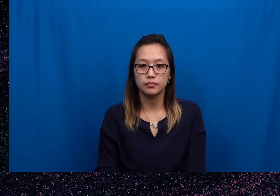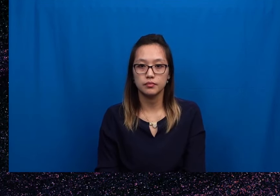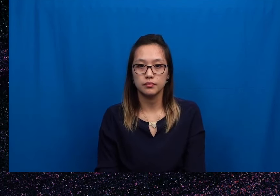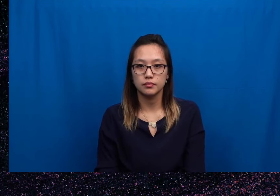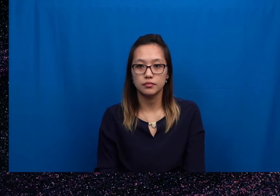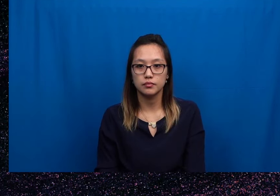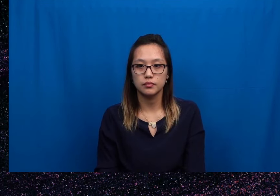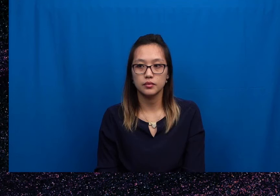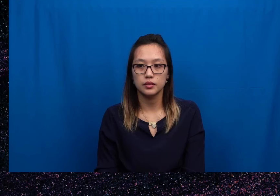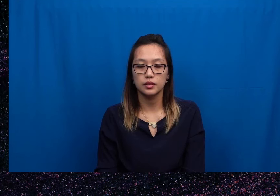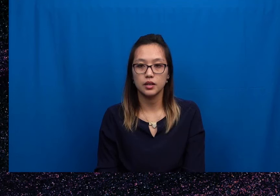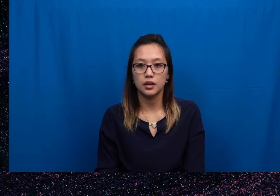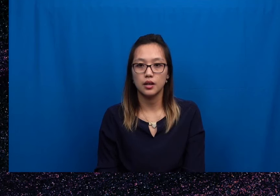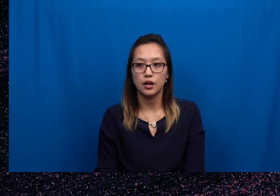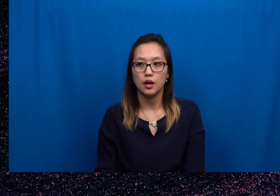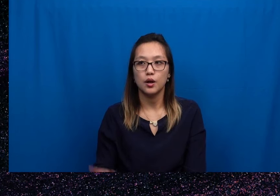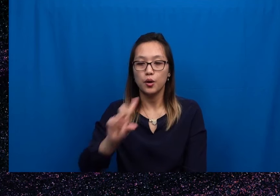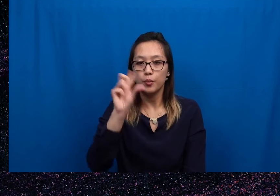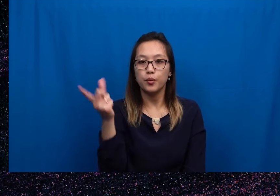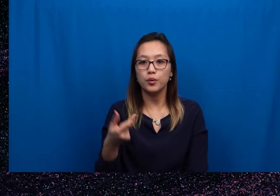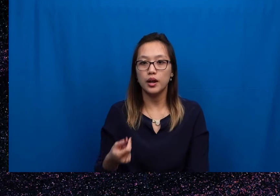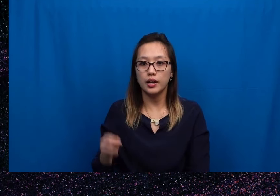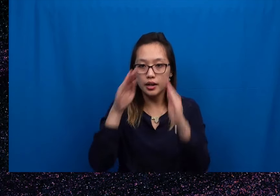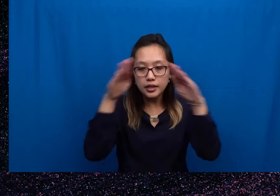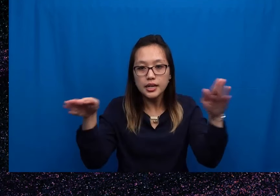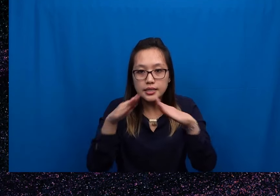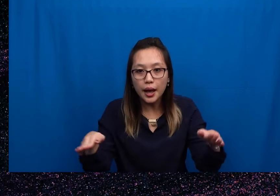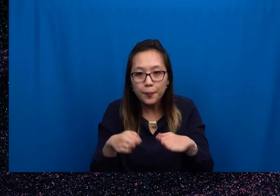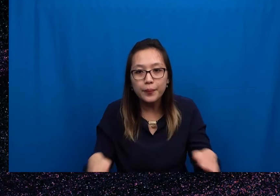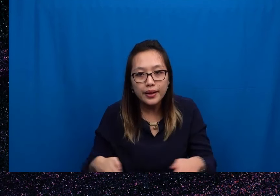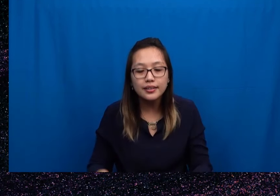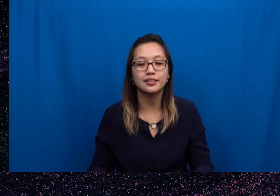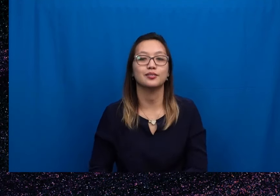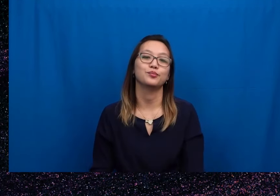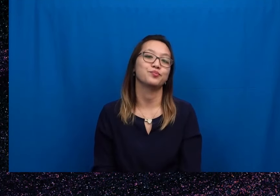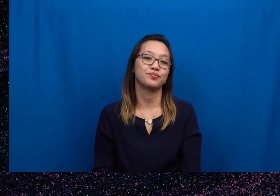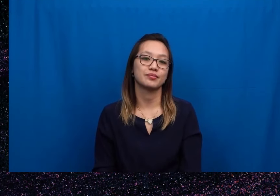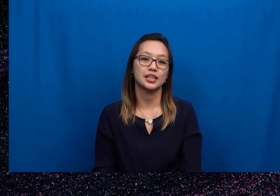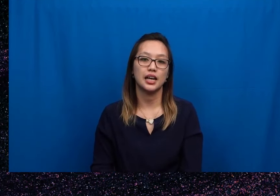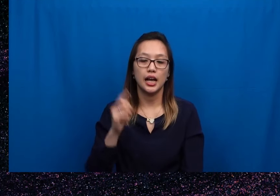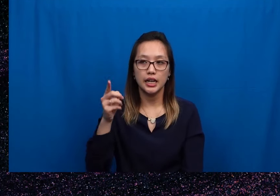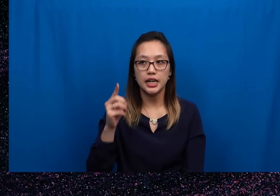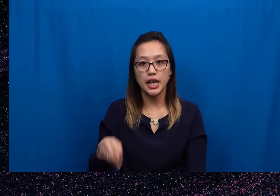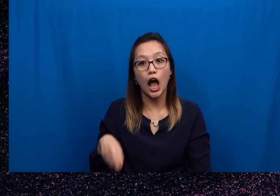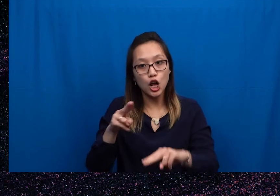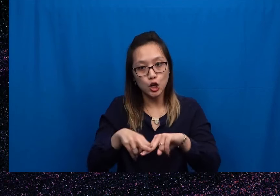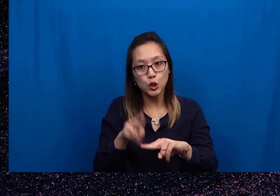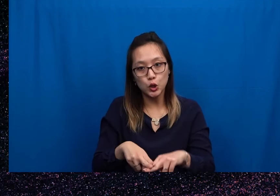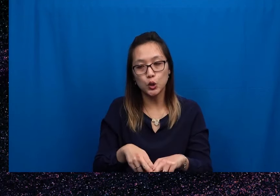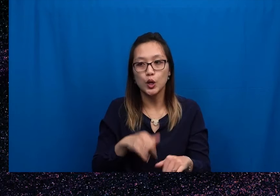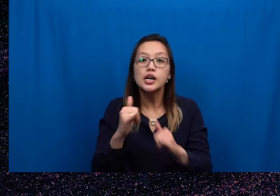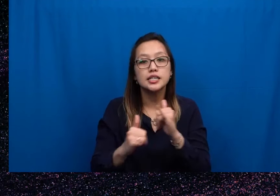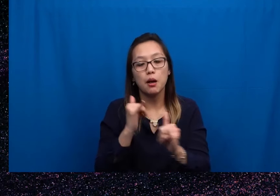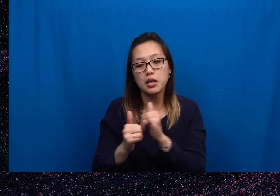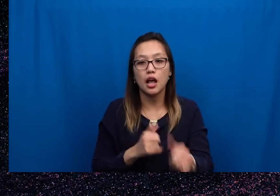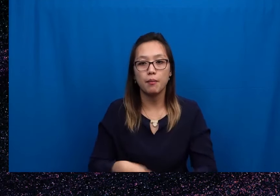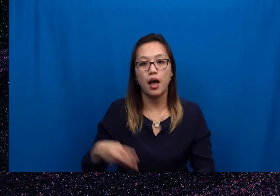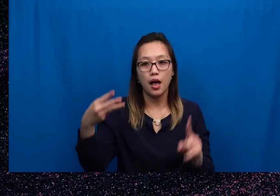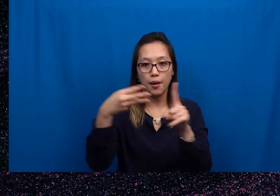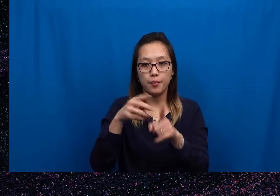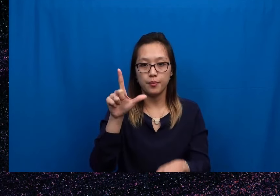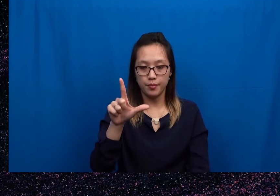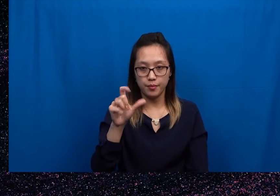menjelang tahun baru, dia bersama dengan Bill duduk di ruang tamu di rumahnya